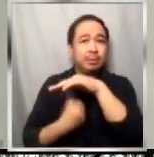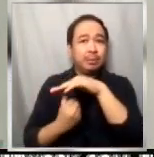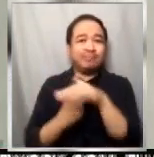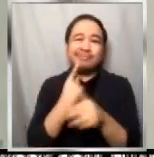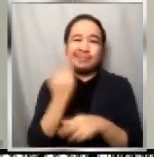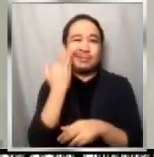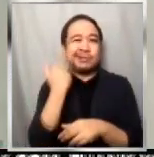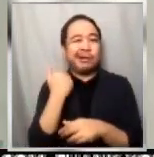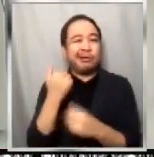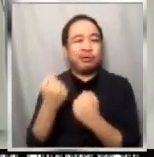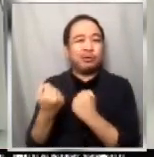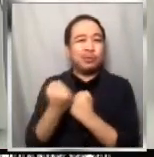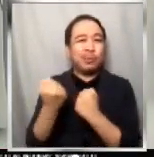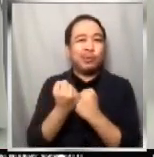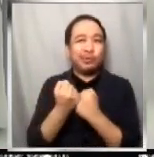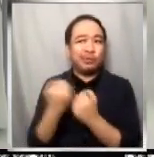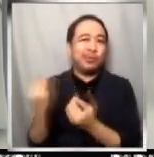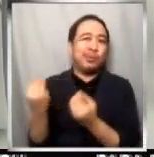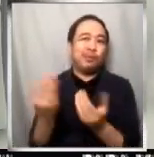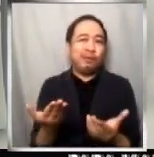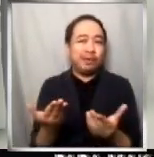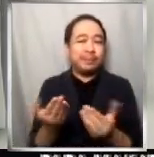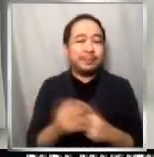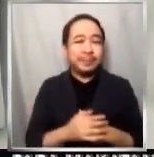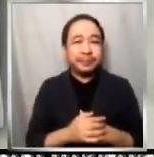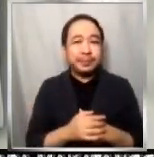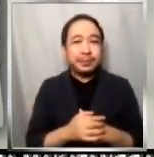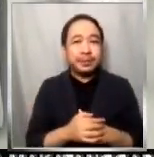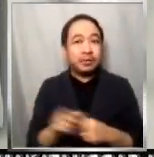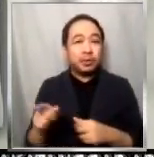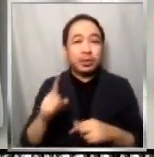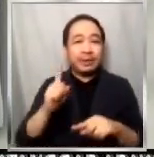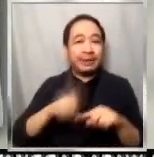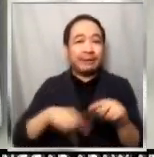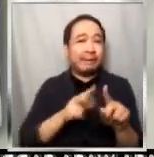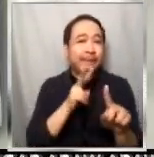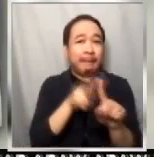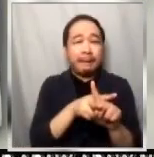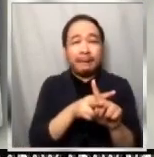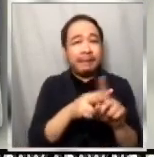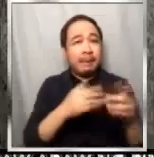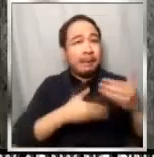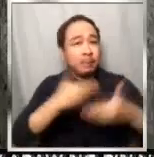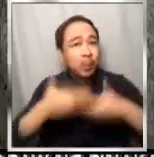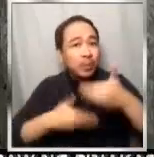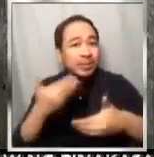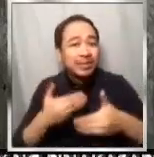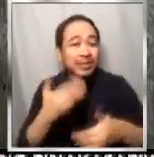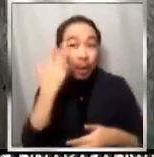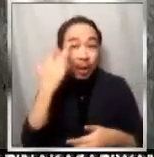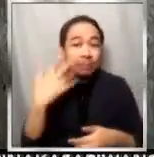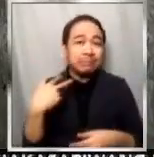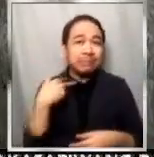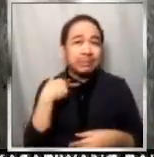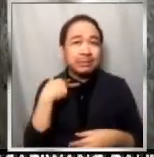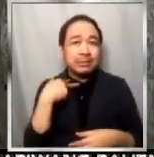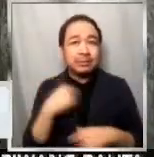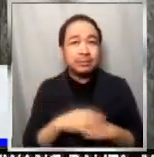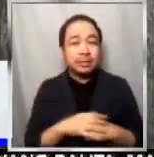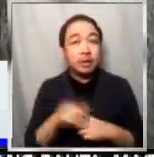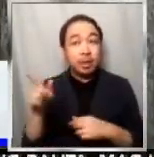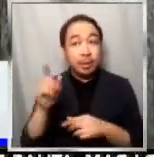na ibinibigay sa kanila. Hindi rin daw sila makaproseso ng kanilang application dahil naipit. Sabi naman ng kapitan ng